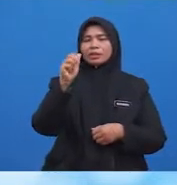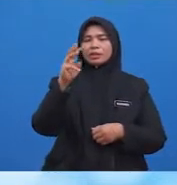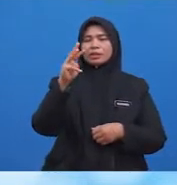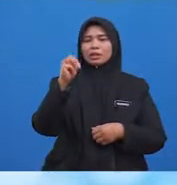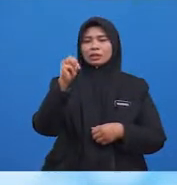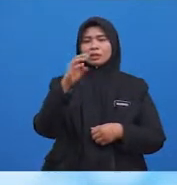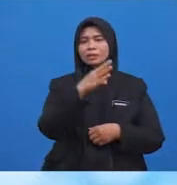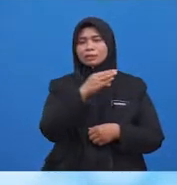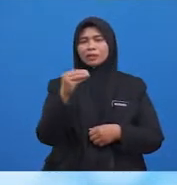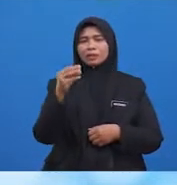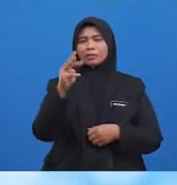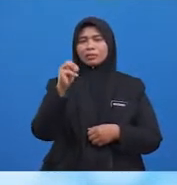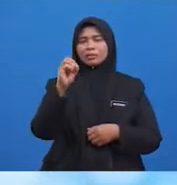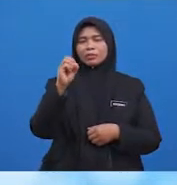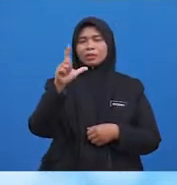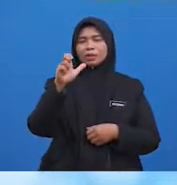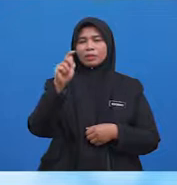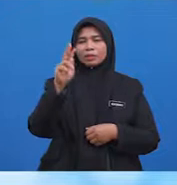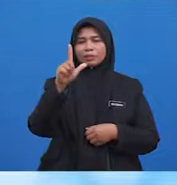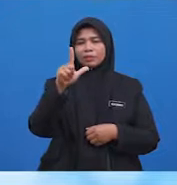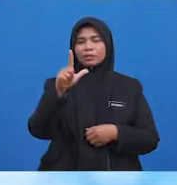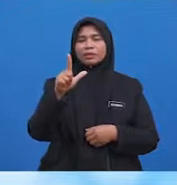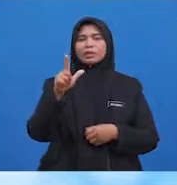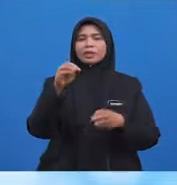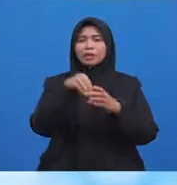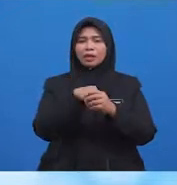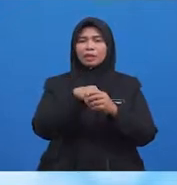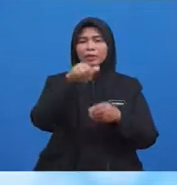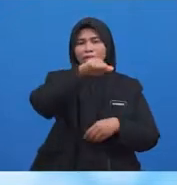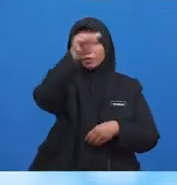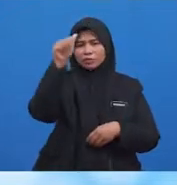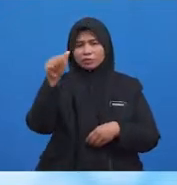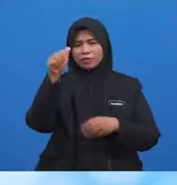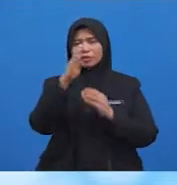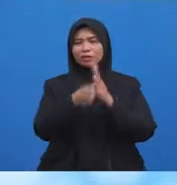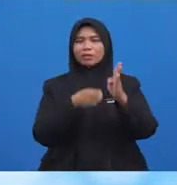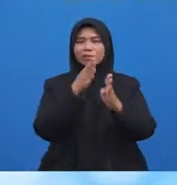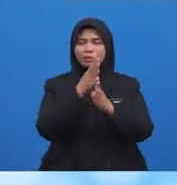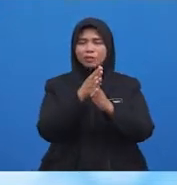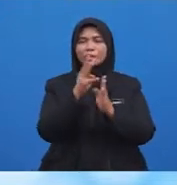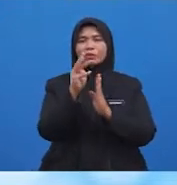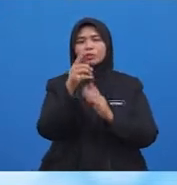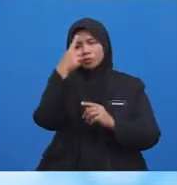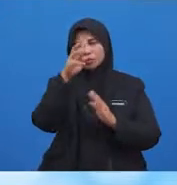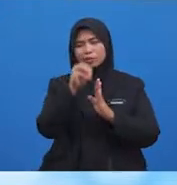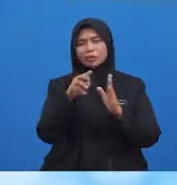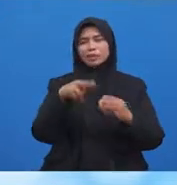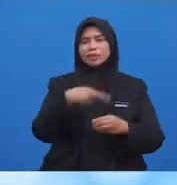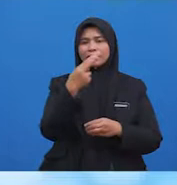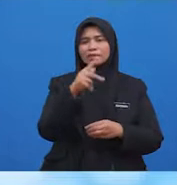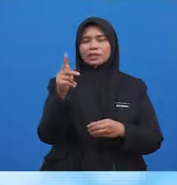dengan etos dan molekul dalam atmosfer bumi untuk